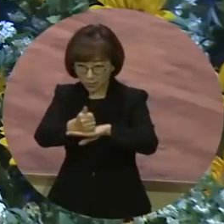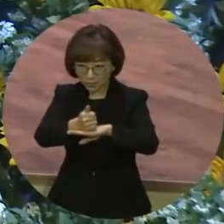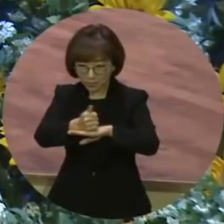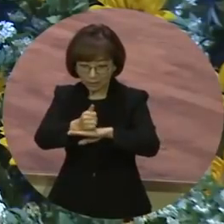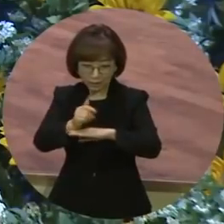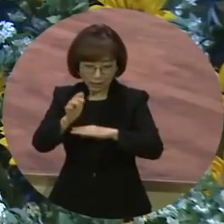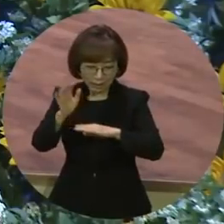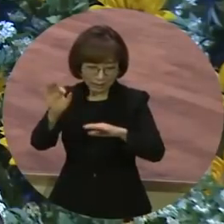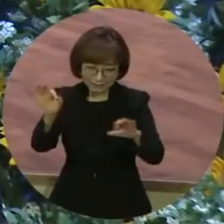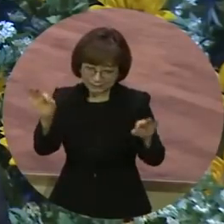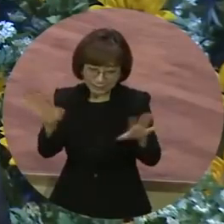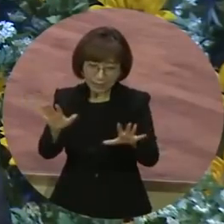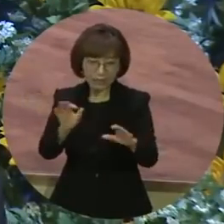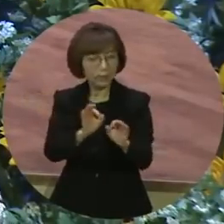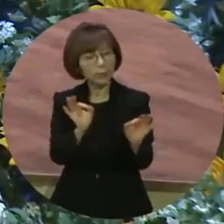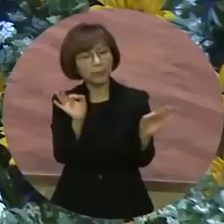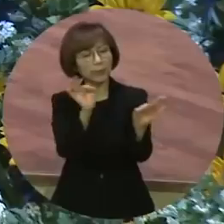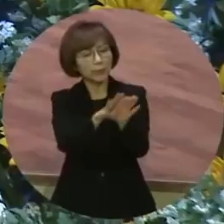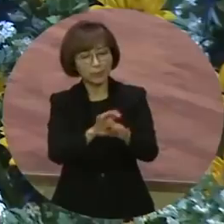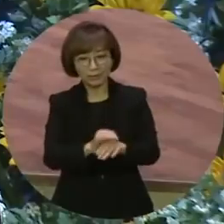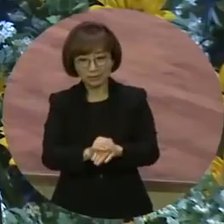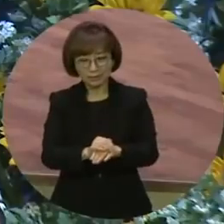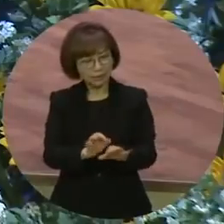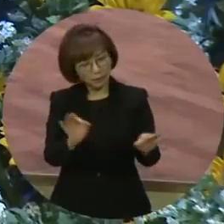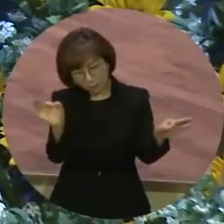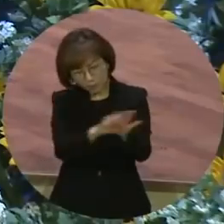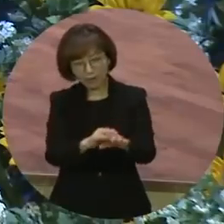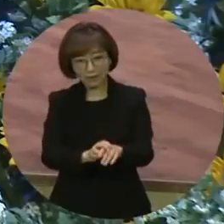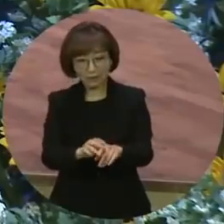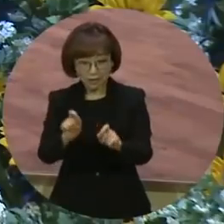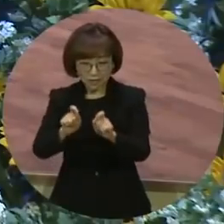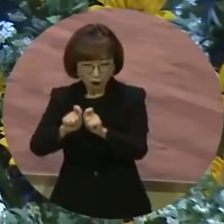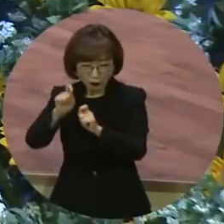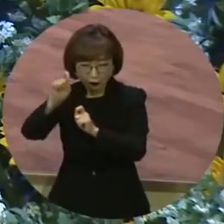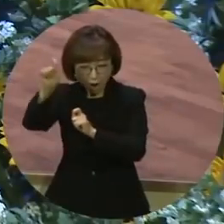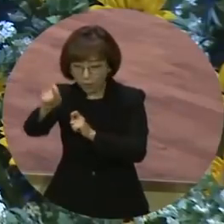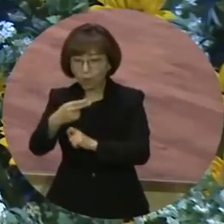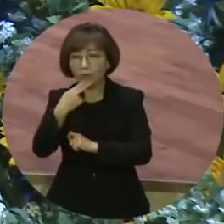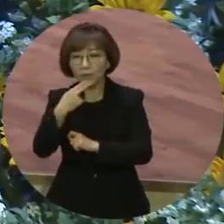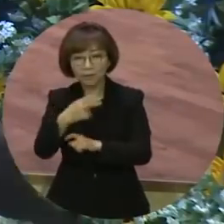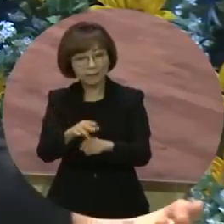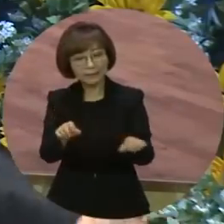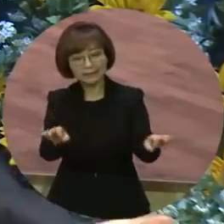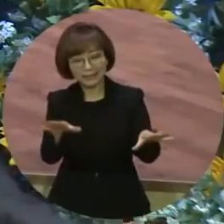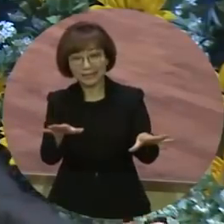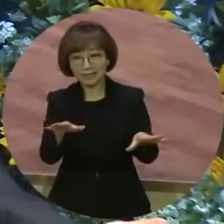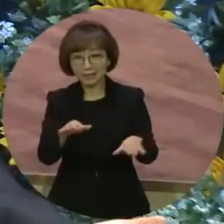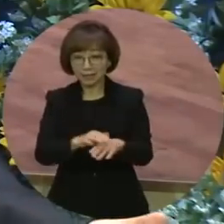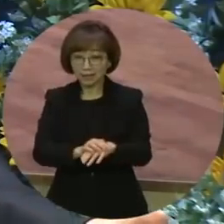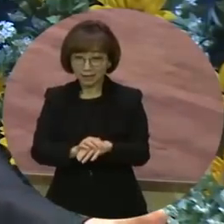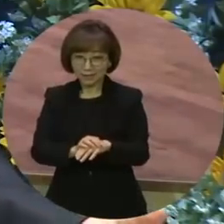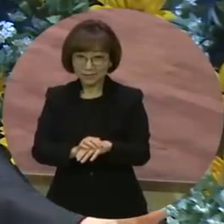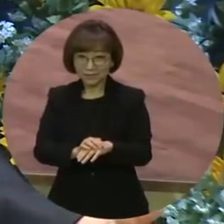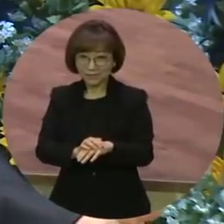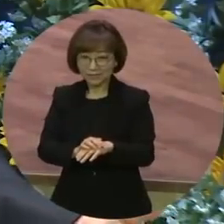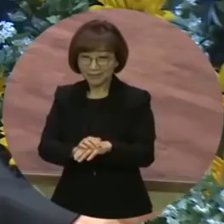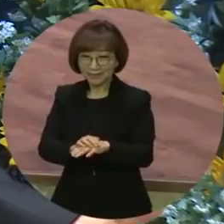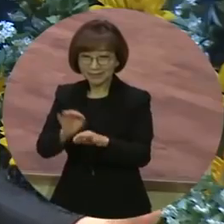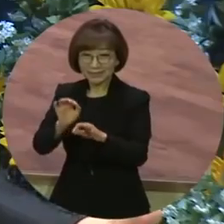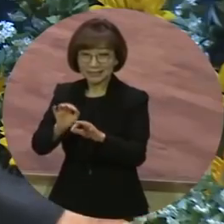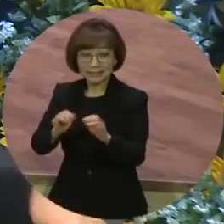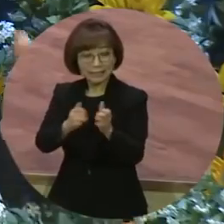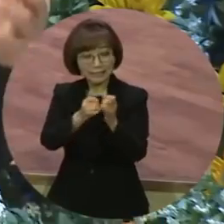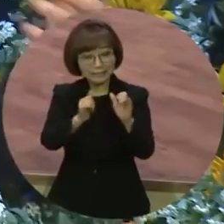없어질 거예요. 일시적인 거예요. 영혼을 보장하지 않는 헛것에 불과하다. 그